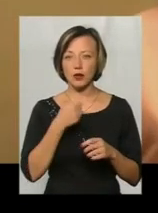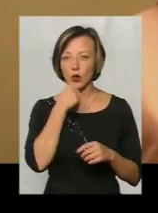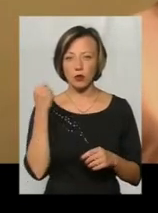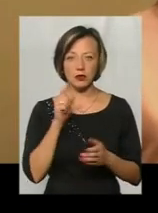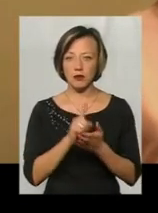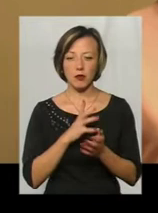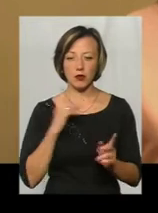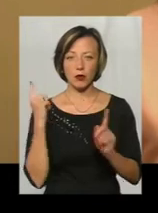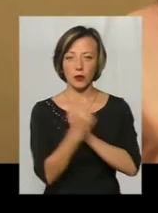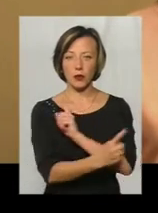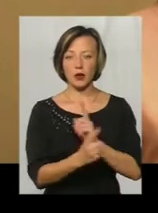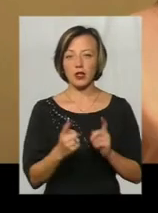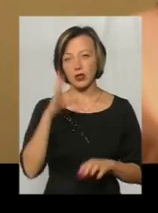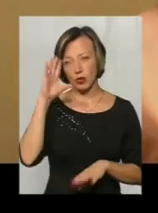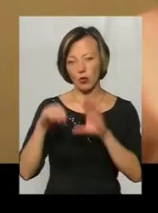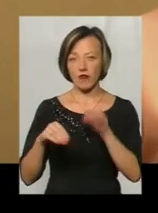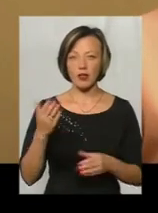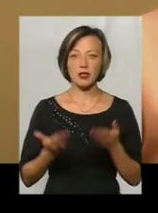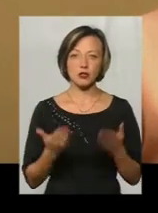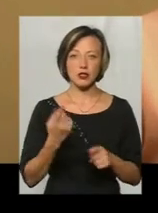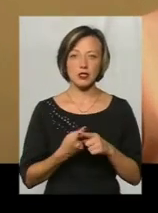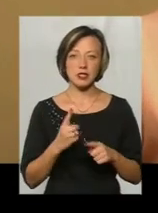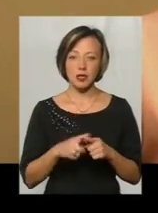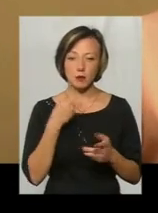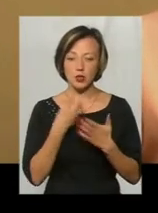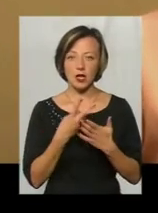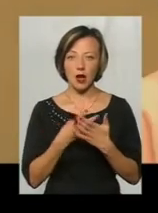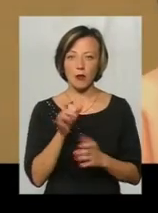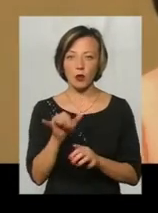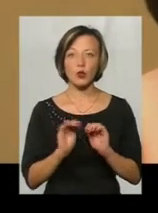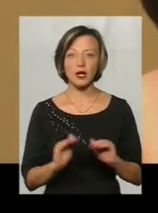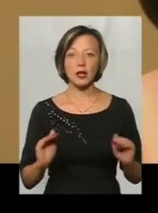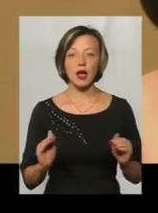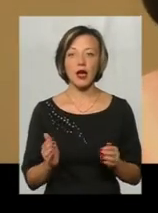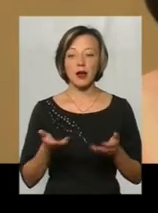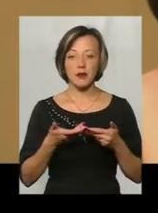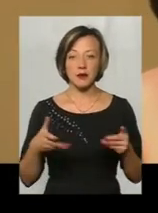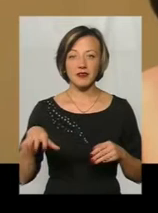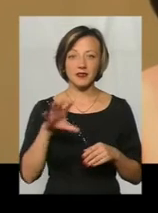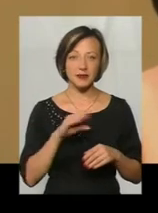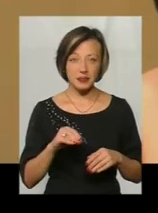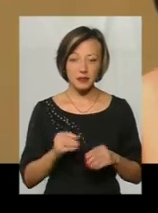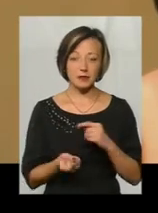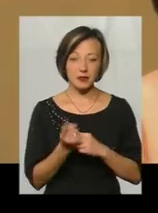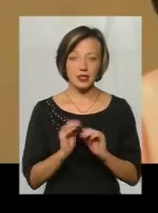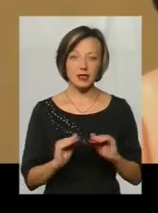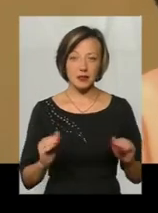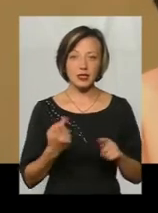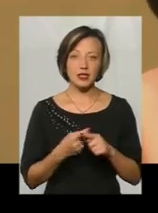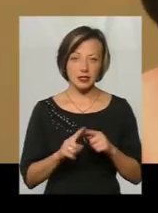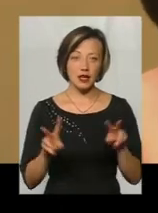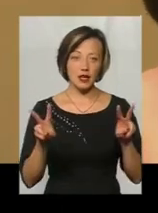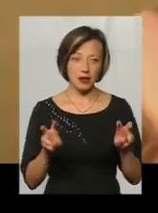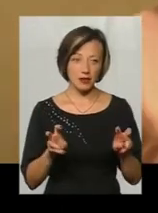не звертати увагу, чи ігнорувати його, якщо ми це спостерігаємо у дітей. Так як ми всі родом з дитинства, і це явище теж корні його